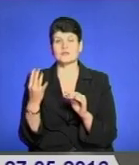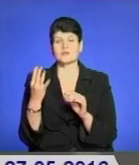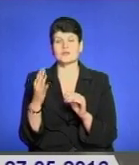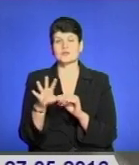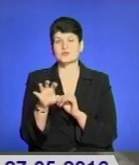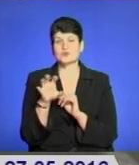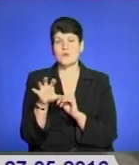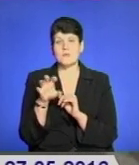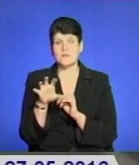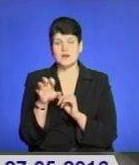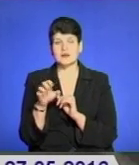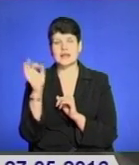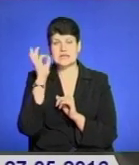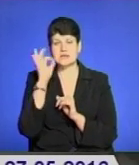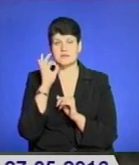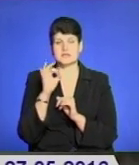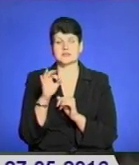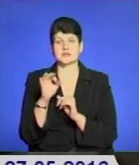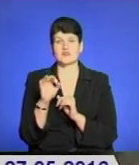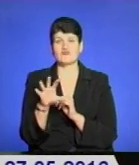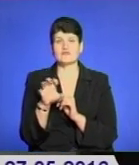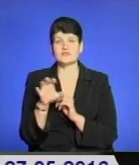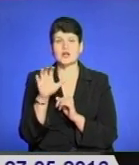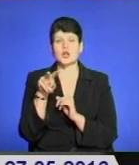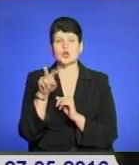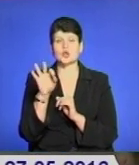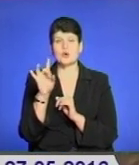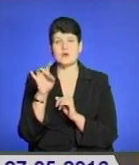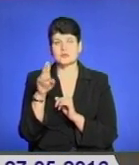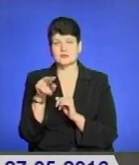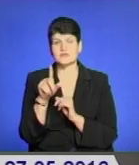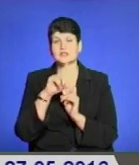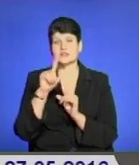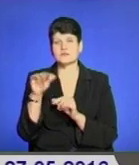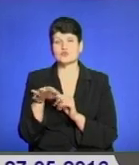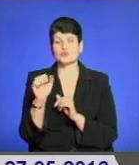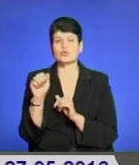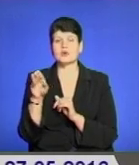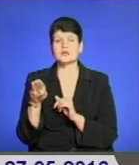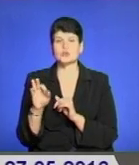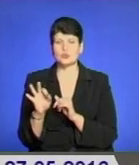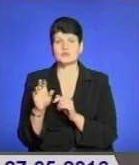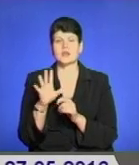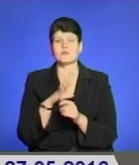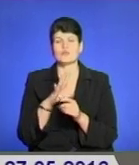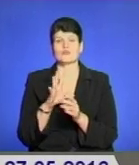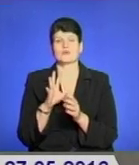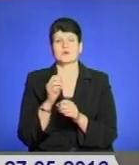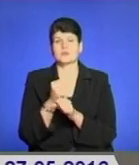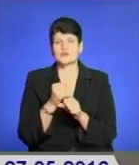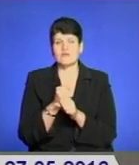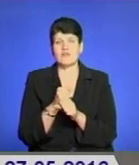чотирилапий помічник поліцейських німецька вівчарка Лорд. Собака побував в зоні АТО, де був задіяний в пошуках вибухонебезпечних